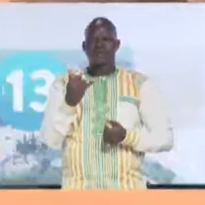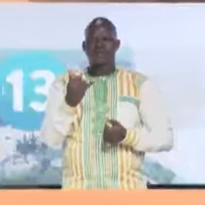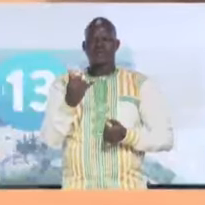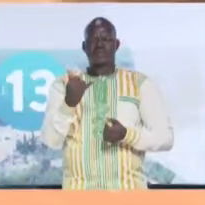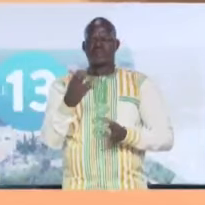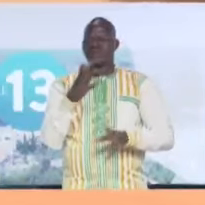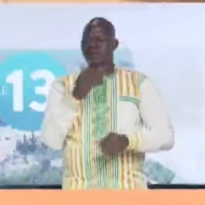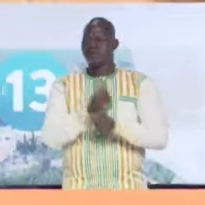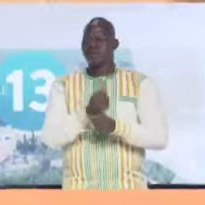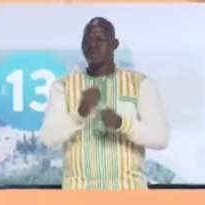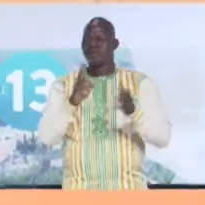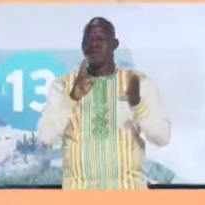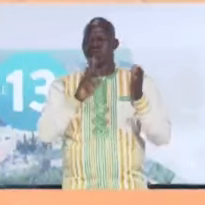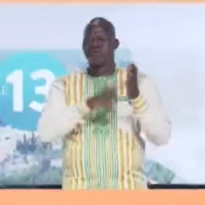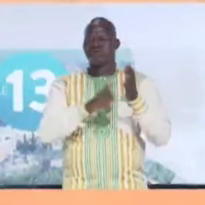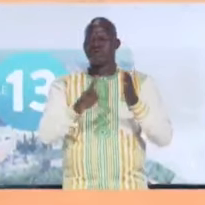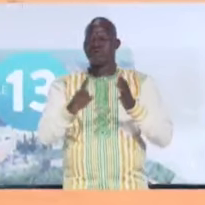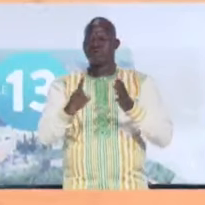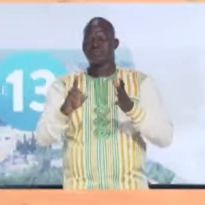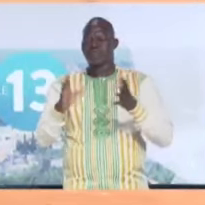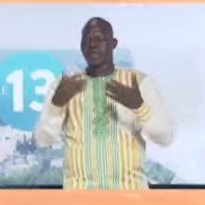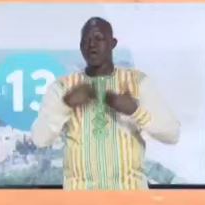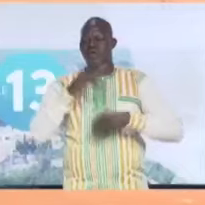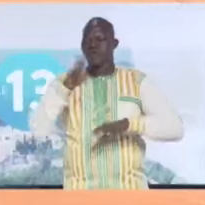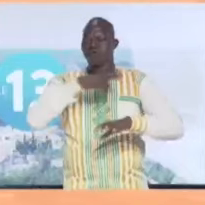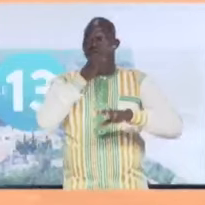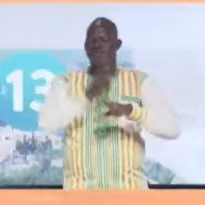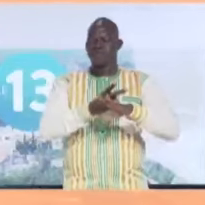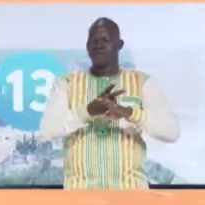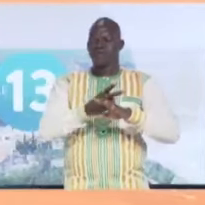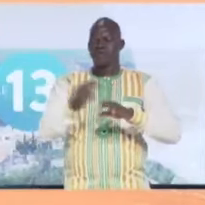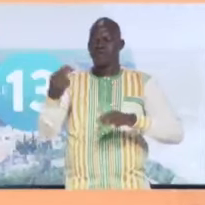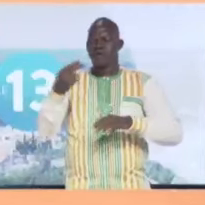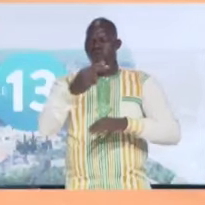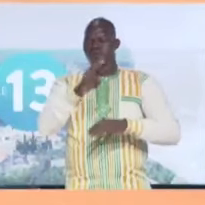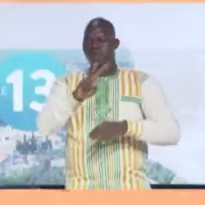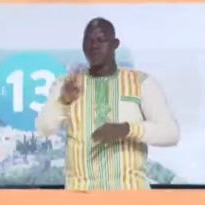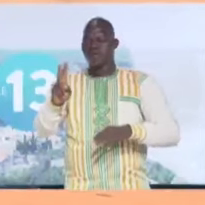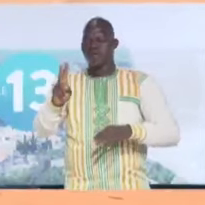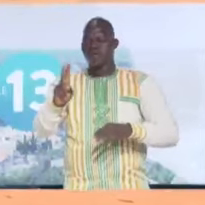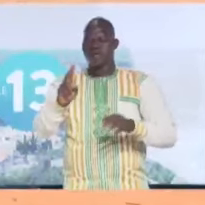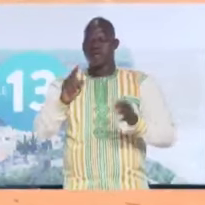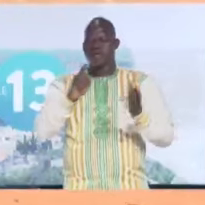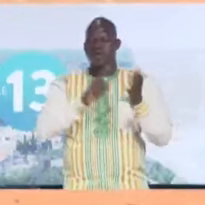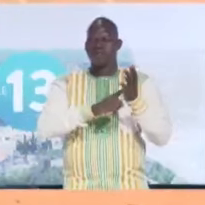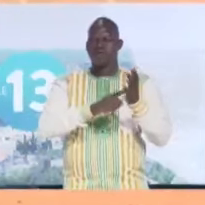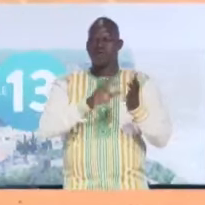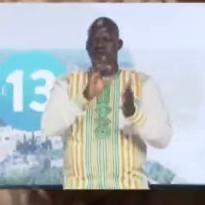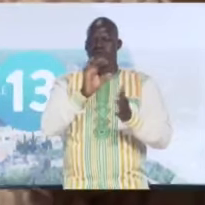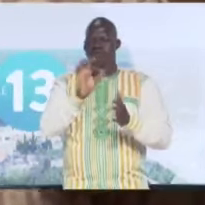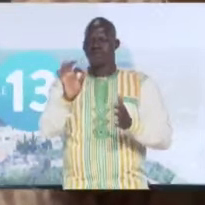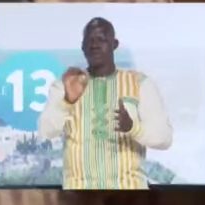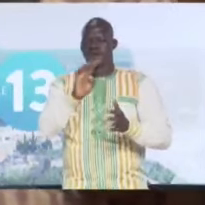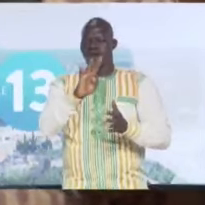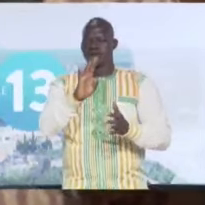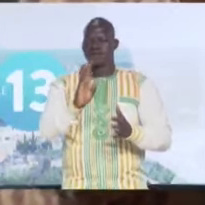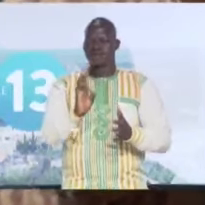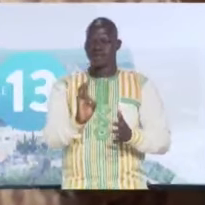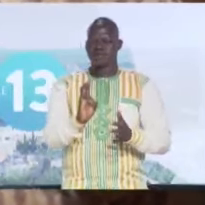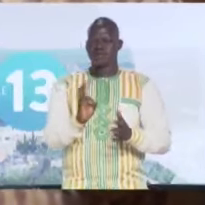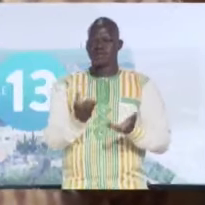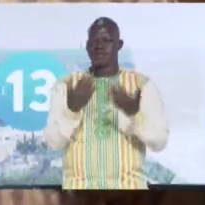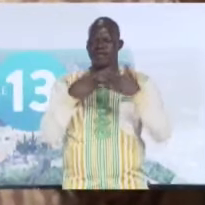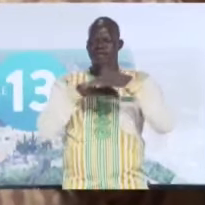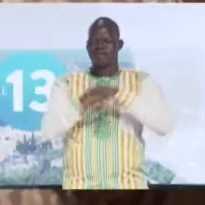années 1922. Avant le rétablissement de la Haute Volta à ses frontières en 1947, alors c'est là qu'est intervenu le passage donc,